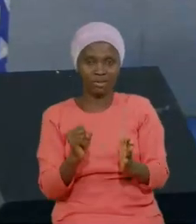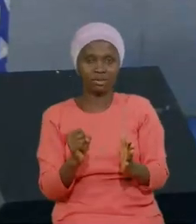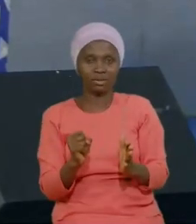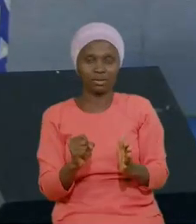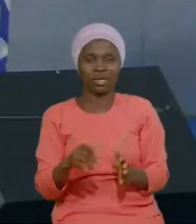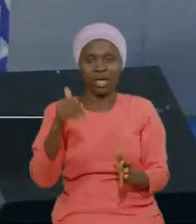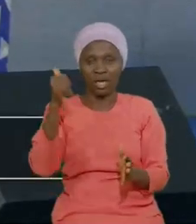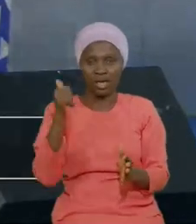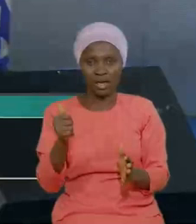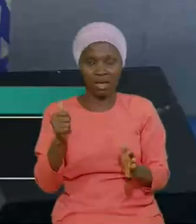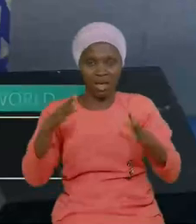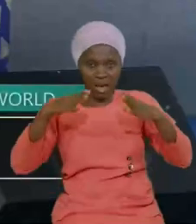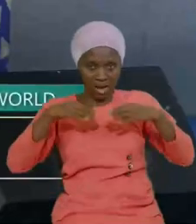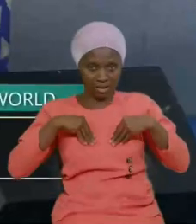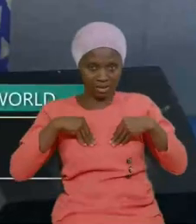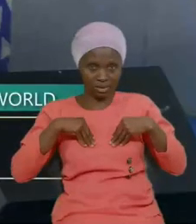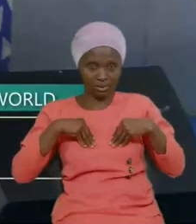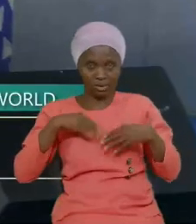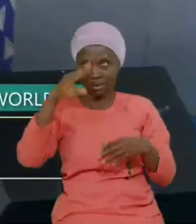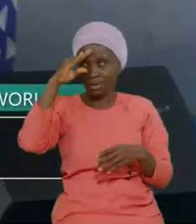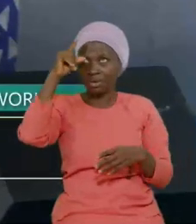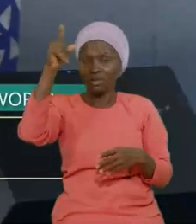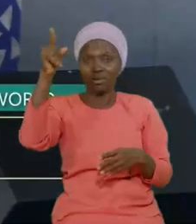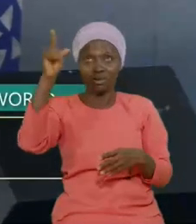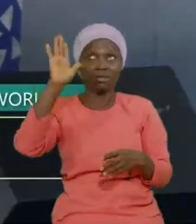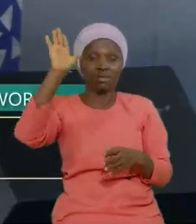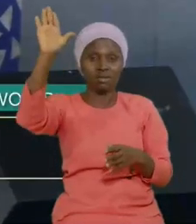Observe les réalisateurs et les vainqueurs.